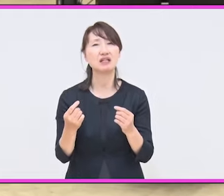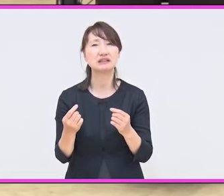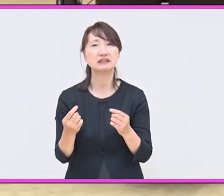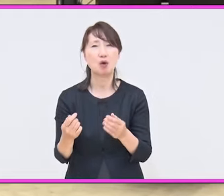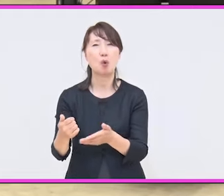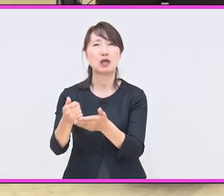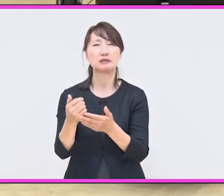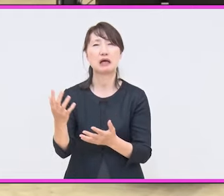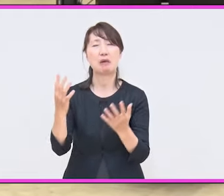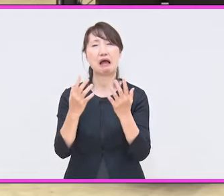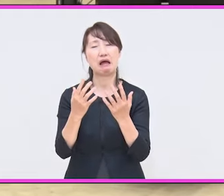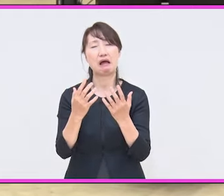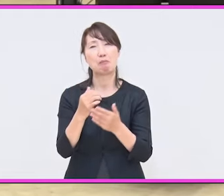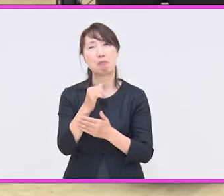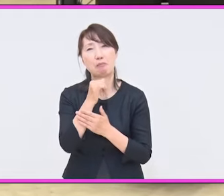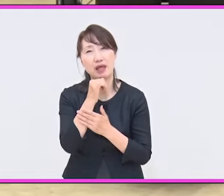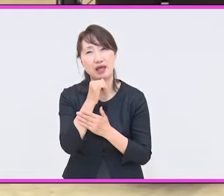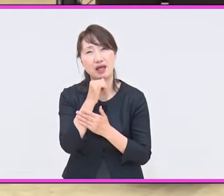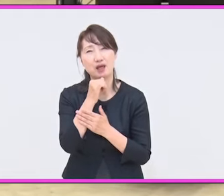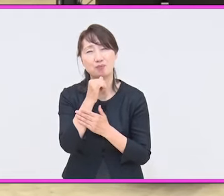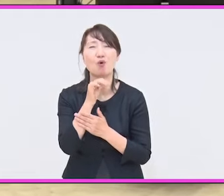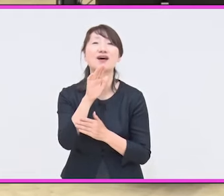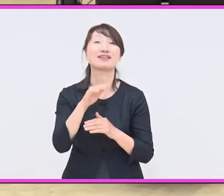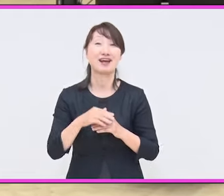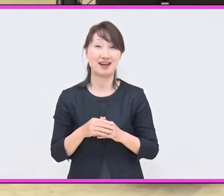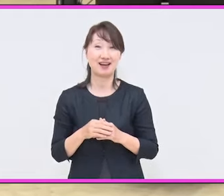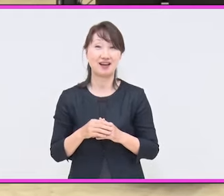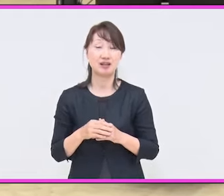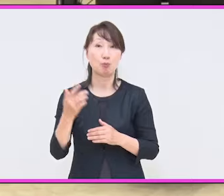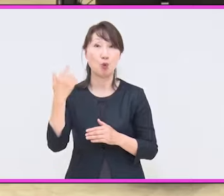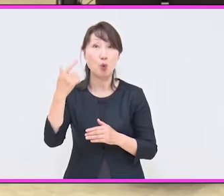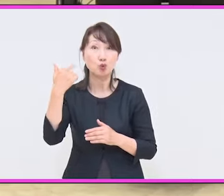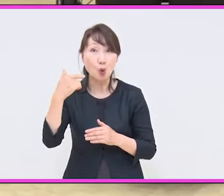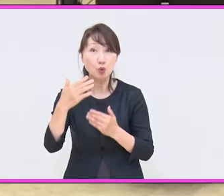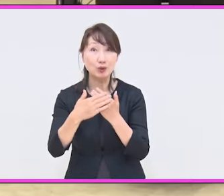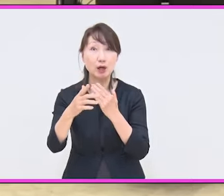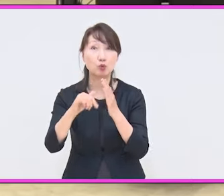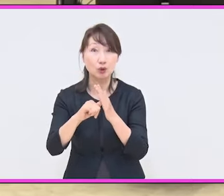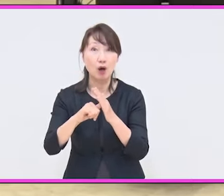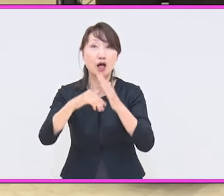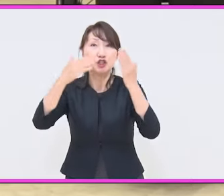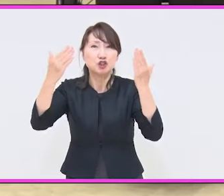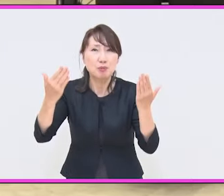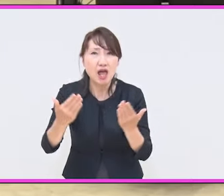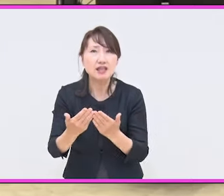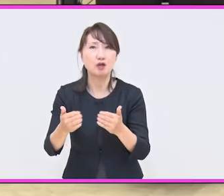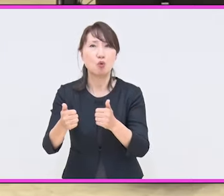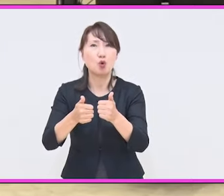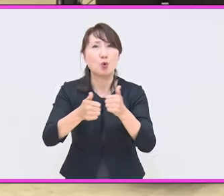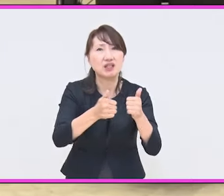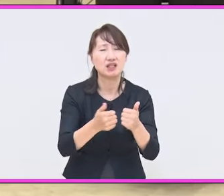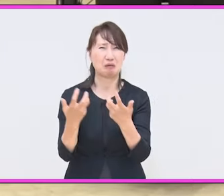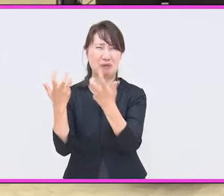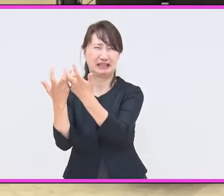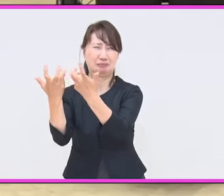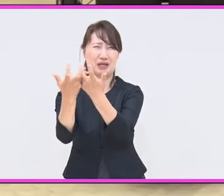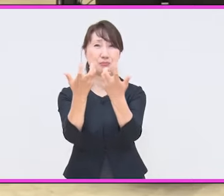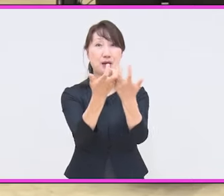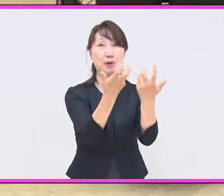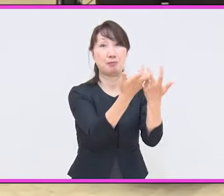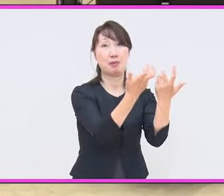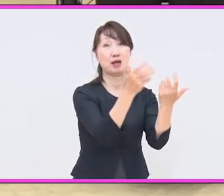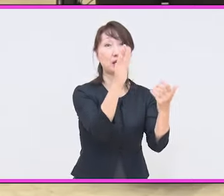ない試合とかもあったりはしたんですけど、ロンドンに関しては全てが超満員でしたね。で、